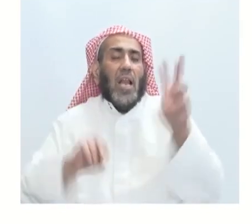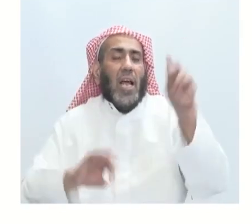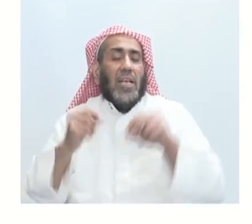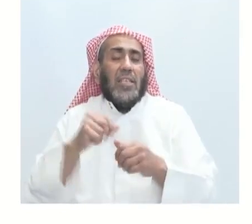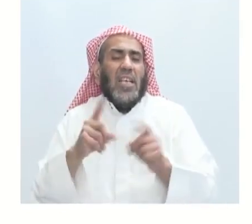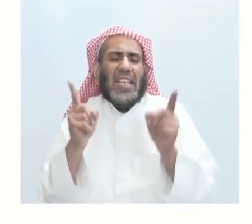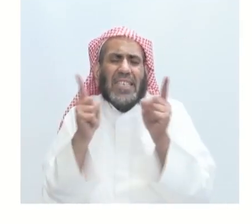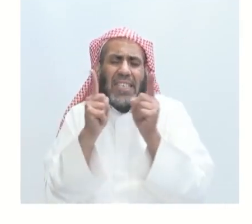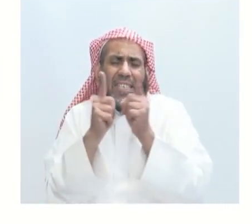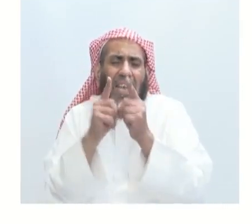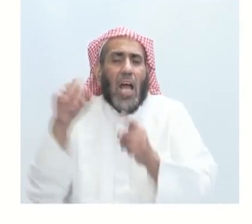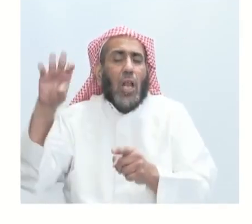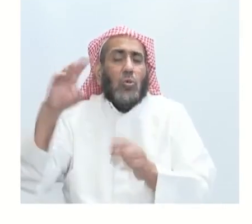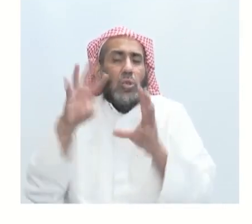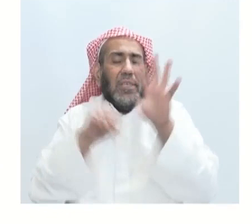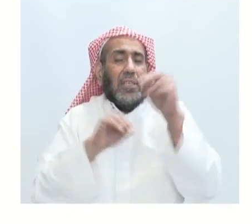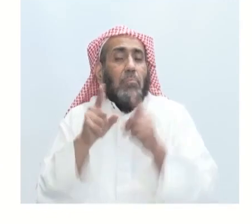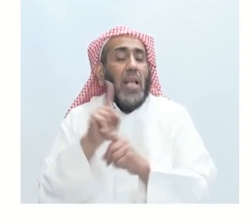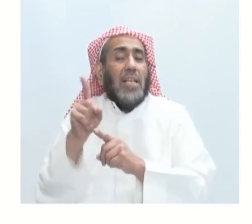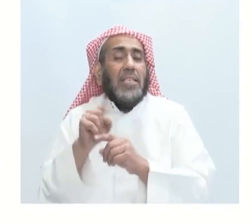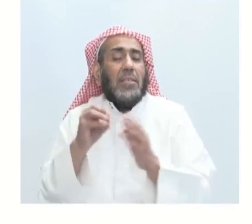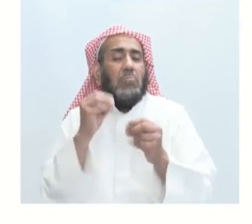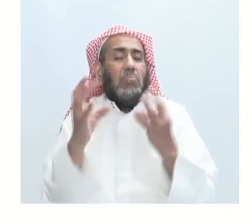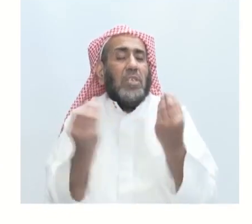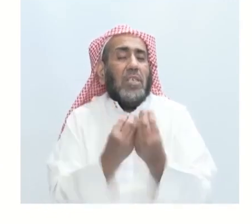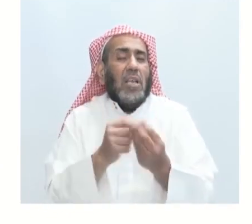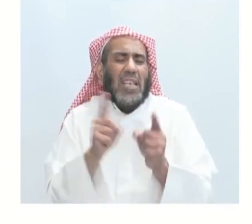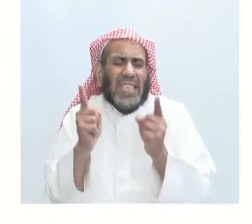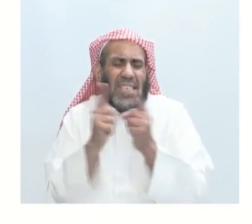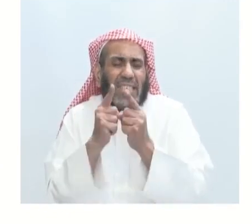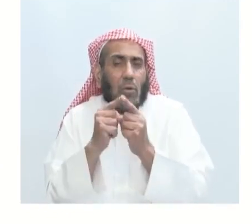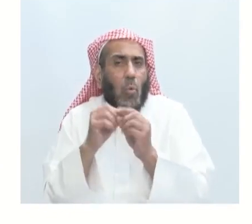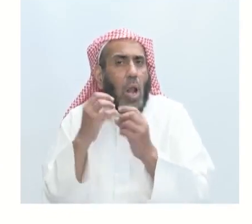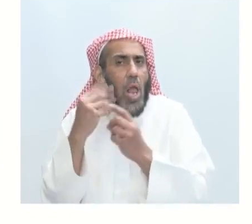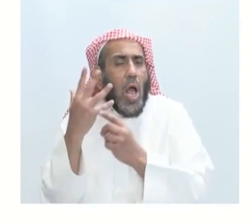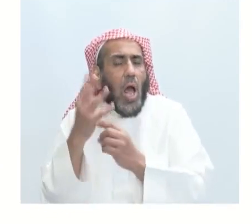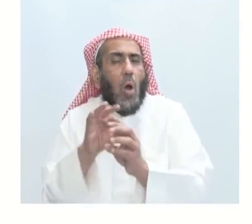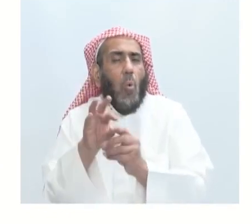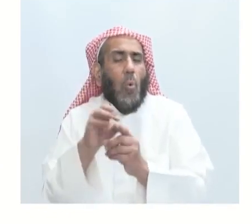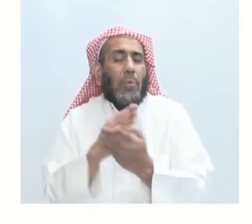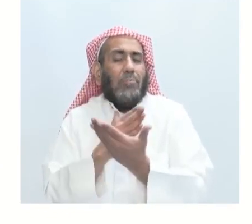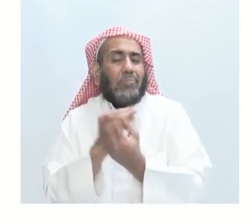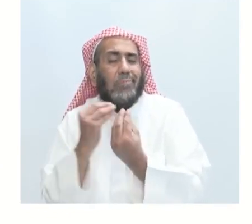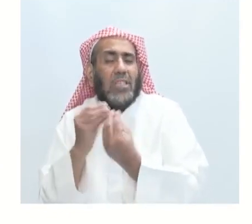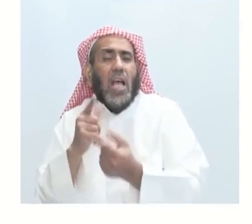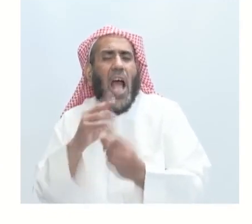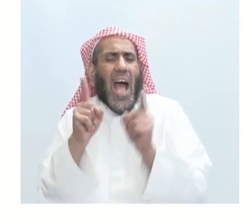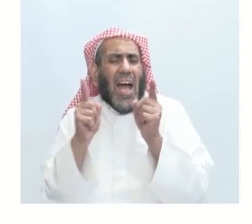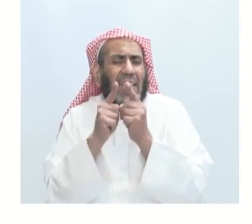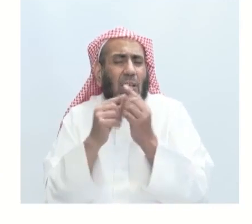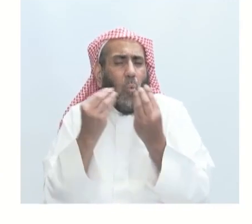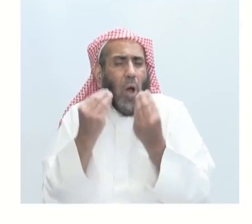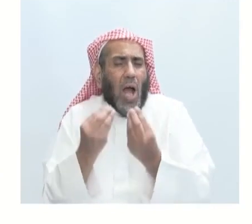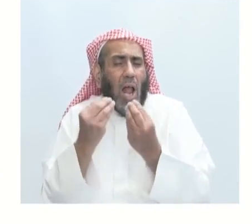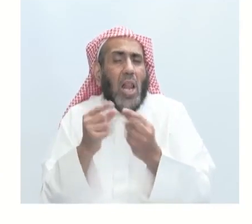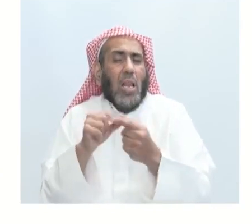القصيره جدا ما يسمى بالخصوص هي يمتاز جنس ادبي يمتاز بقصار الحجم والايحاء والنزع القص اقص قال طبعا هي اقصر واقل